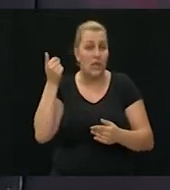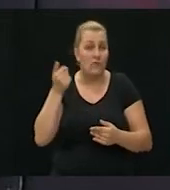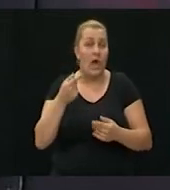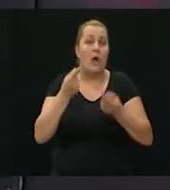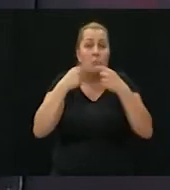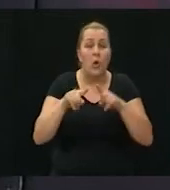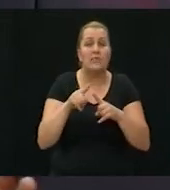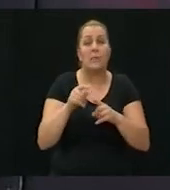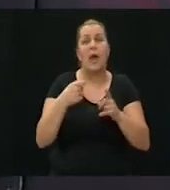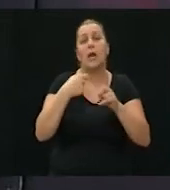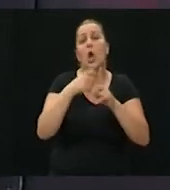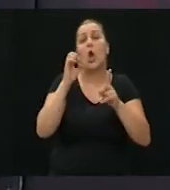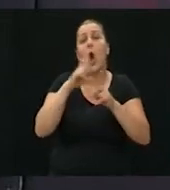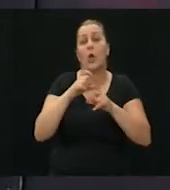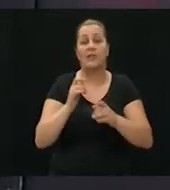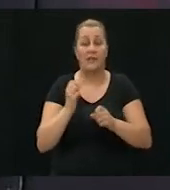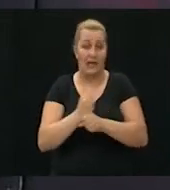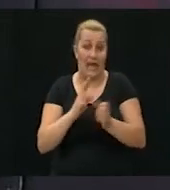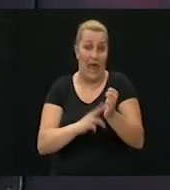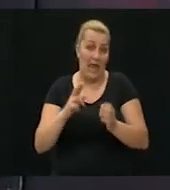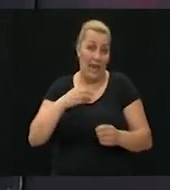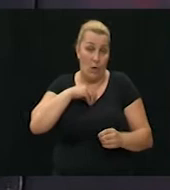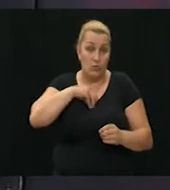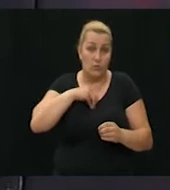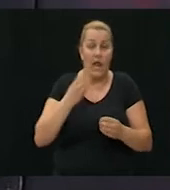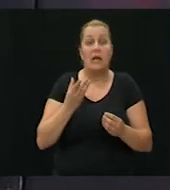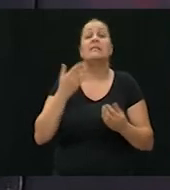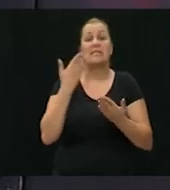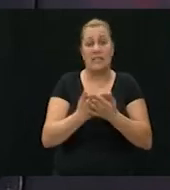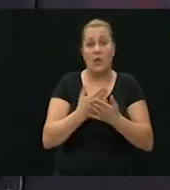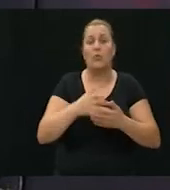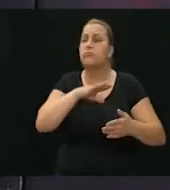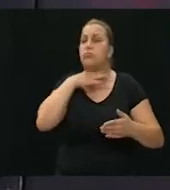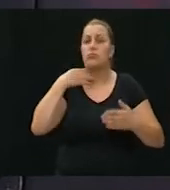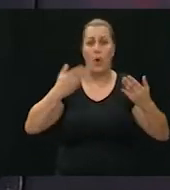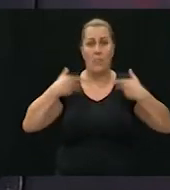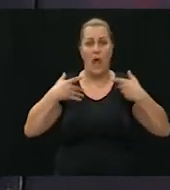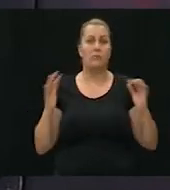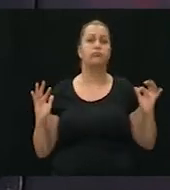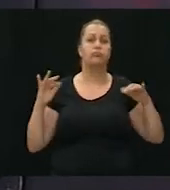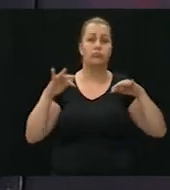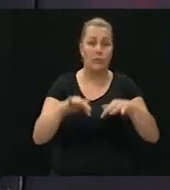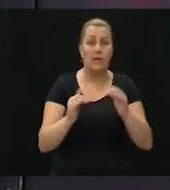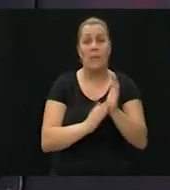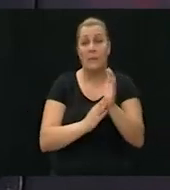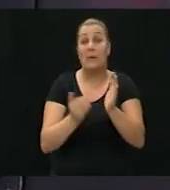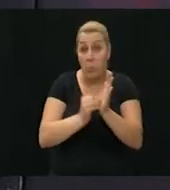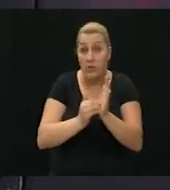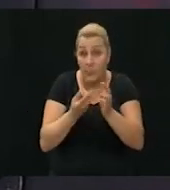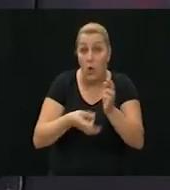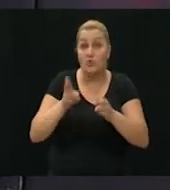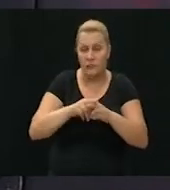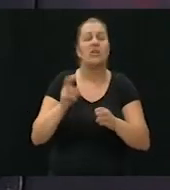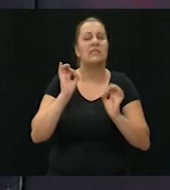Imamo jedan kod koji gdje smo svi prepoznali, zato je bio takav odaziv i vjerojatno bilo još više da je bilo potrebe za